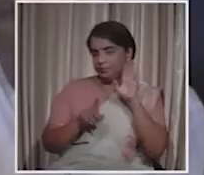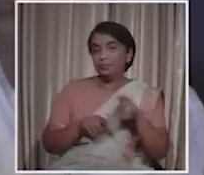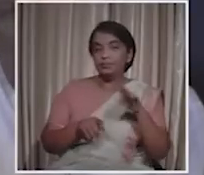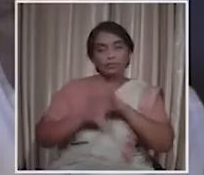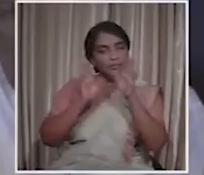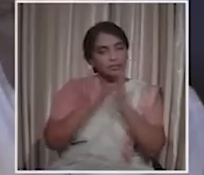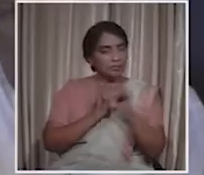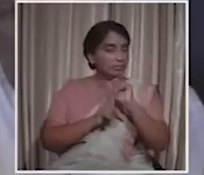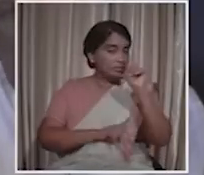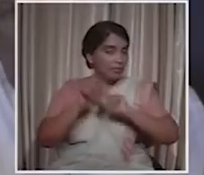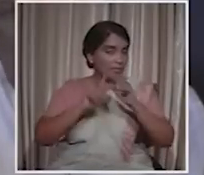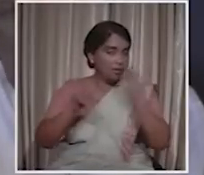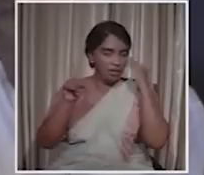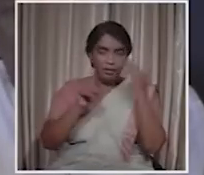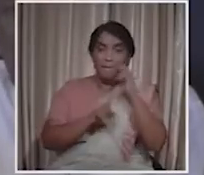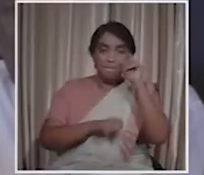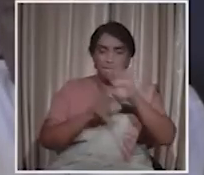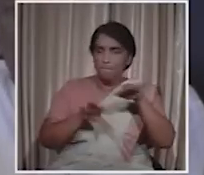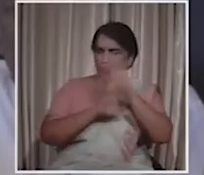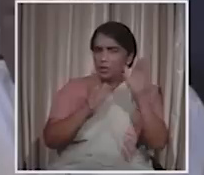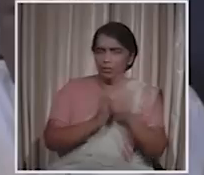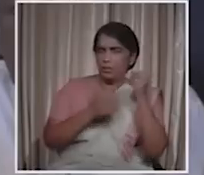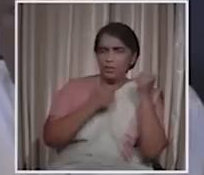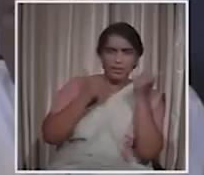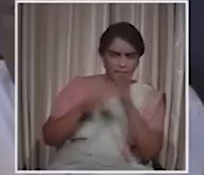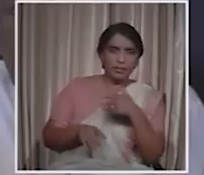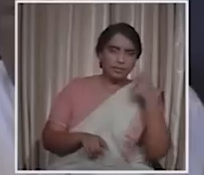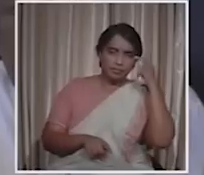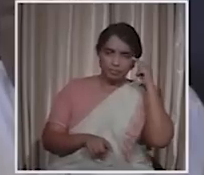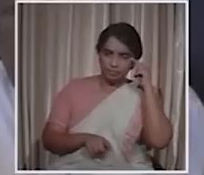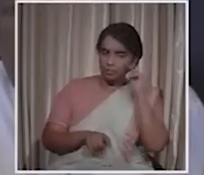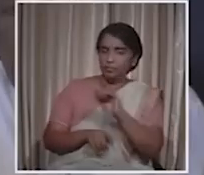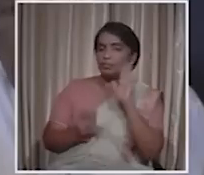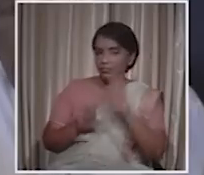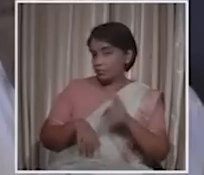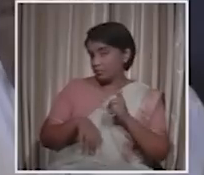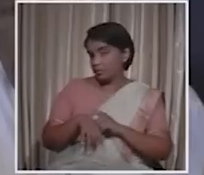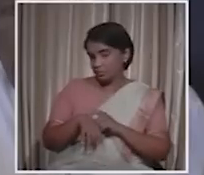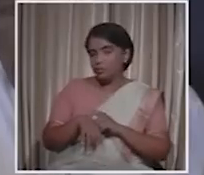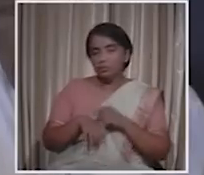සමස්ත පාර්ලිමේන්තුව පිළිබඳ ජනතාවගේ පොදු විරෝධතාවයක් එල්ල වෙමින් පවතින අවස්ථාව.